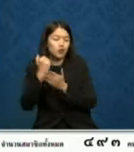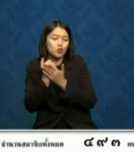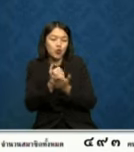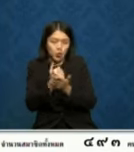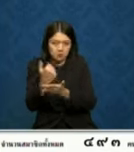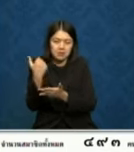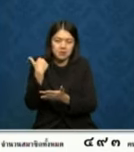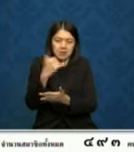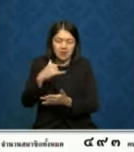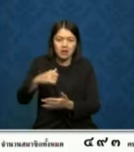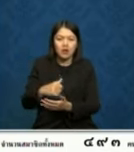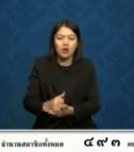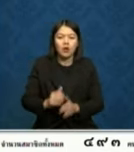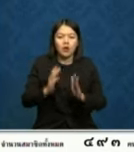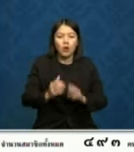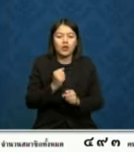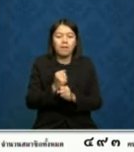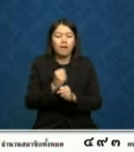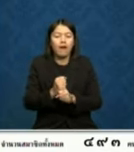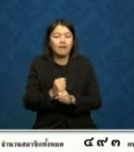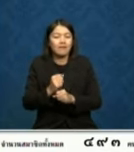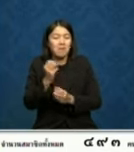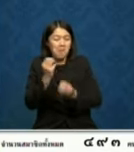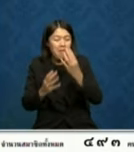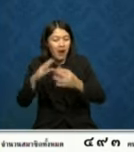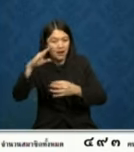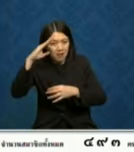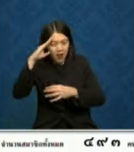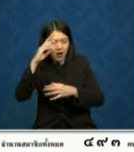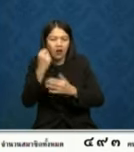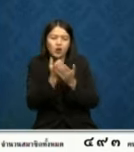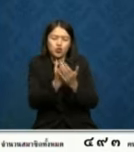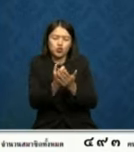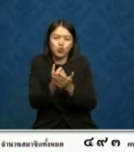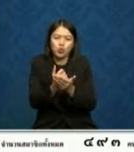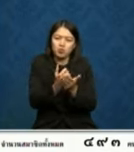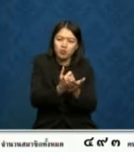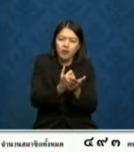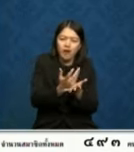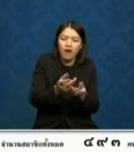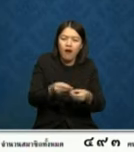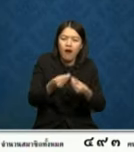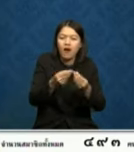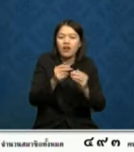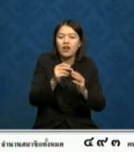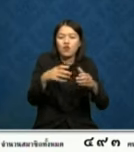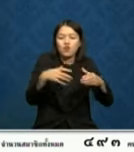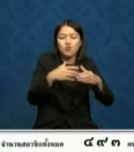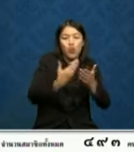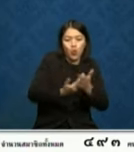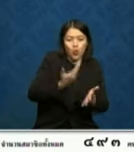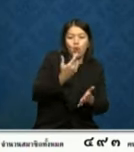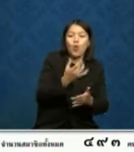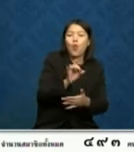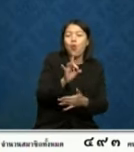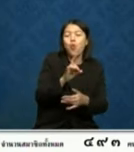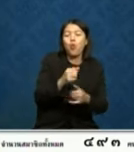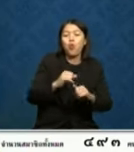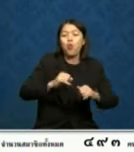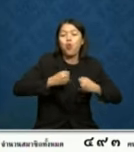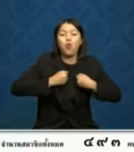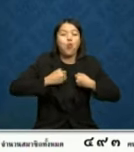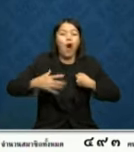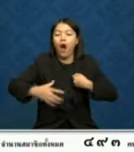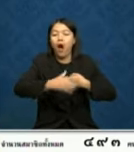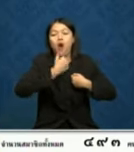แม้กระทั่งเจ้าหน้าที่ใช้ช่องทางทางกฎหมายในการอำนวยความสะดวกให้แก่กลุ่มนายทุนเหล่านั้นน่ะยังคงครอบครองพื้นที่